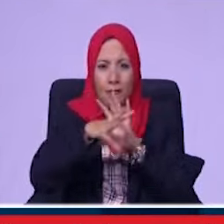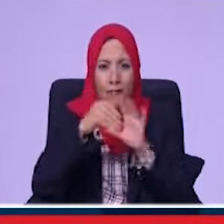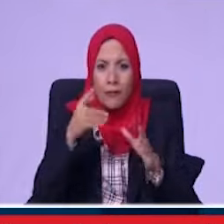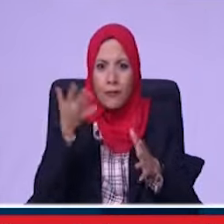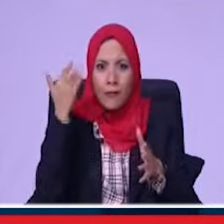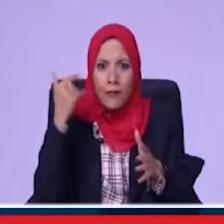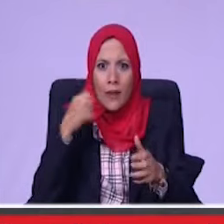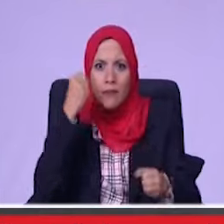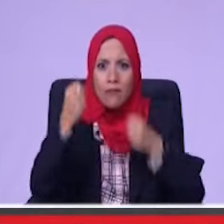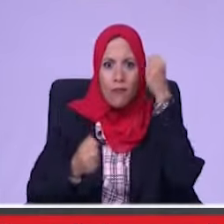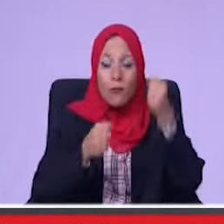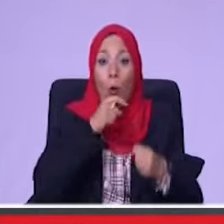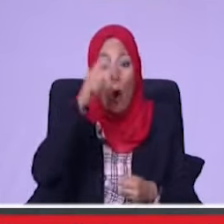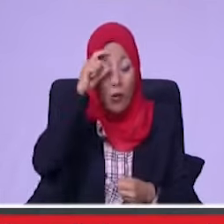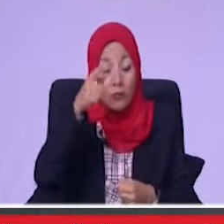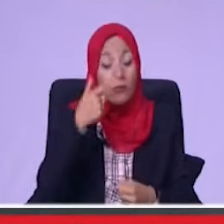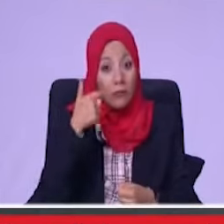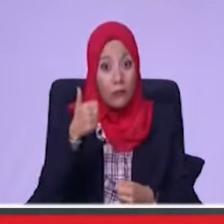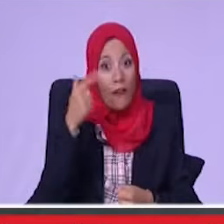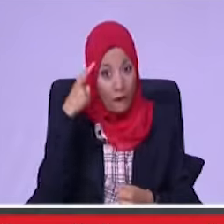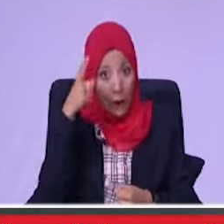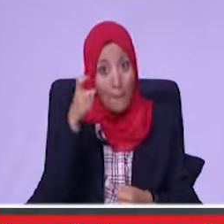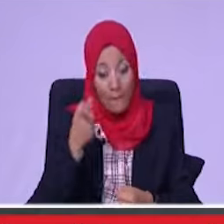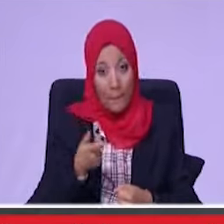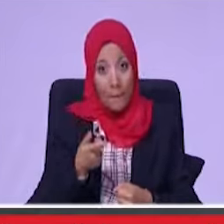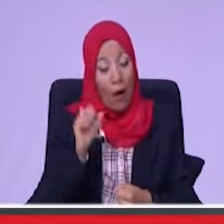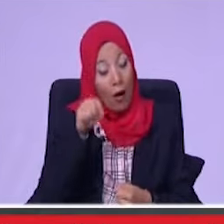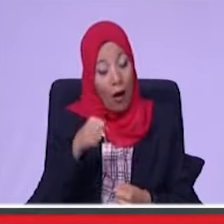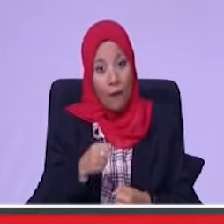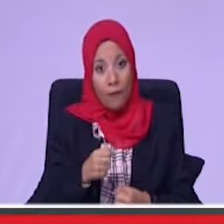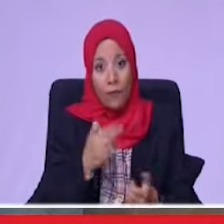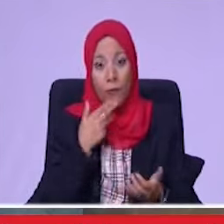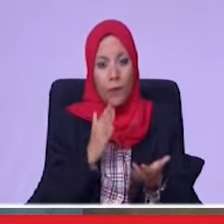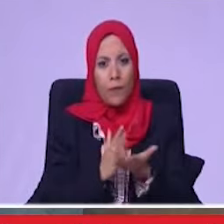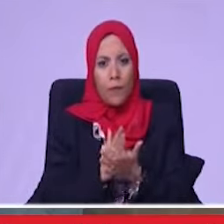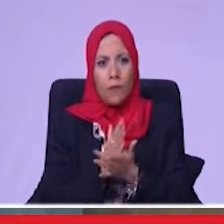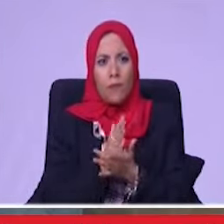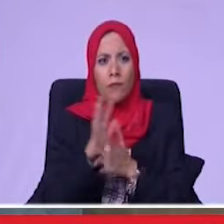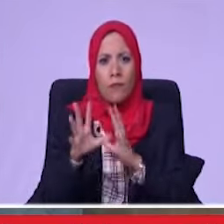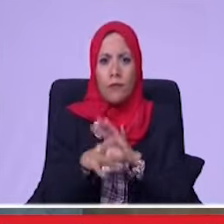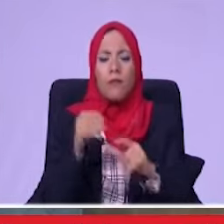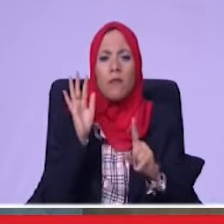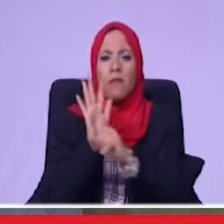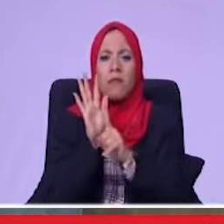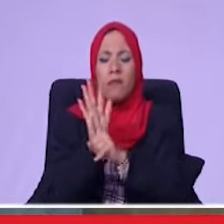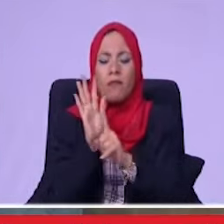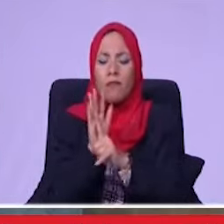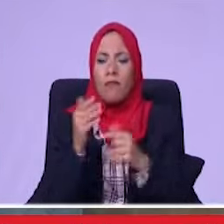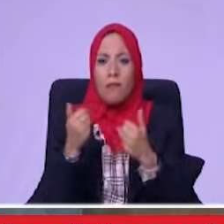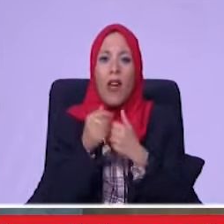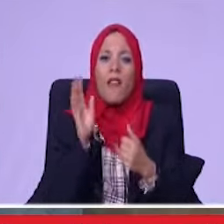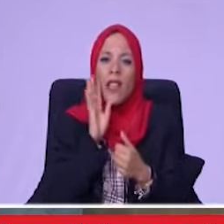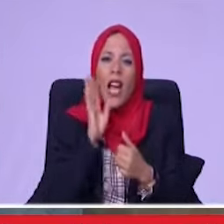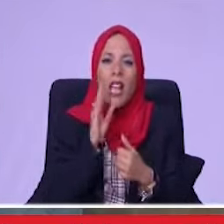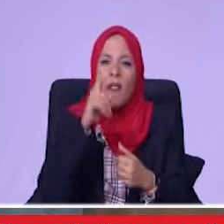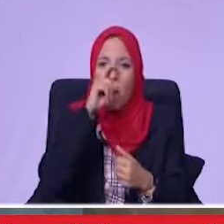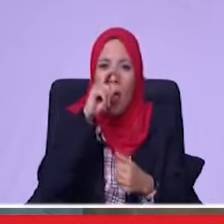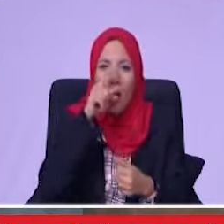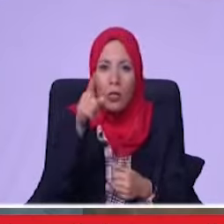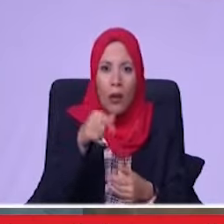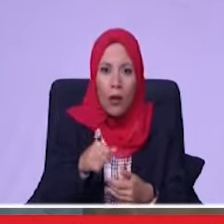القراءه وهو يعني في صغره. فطبعا يعني مع في بعض الاخوه الله يبارك فيهم عندنا في البلد بداوا ايه يتعاونوا